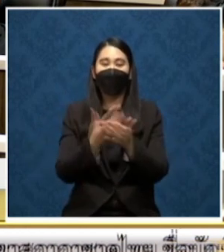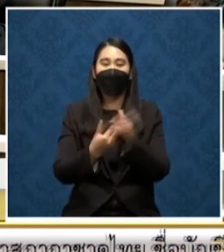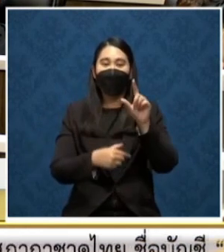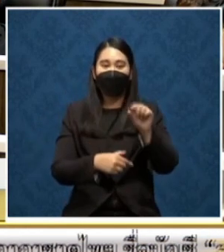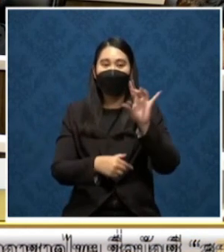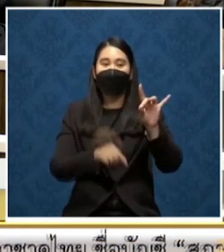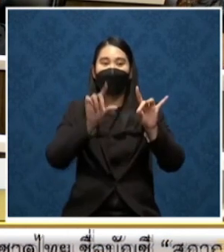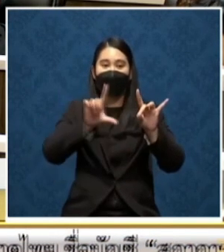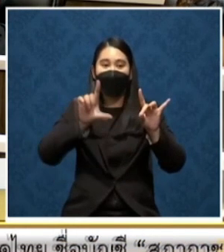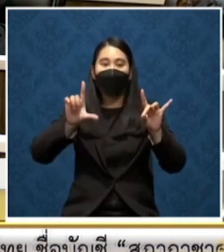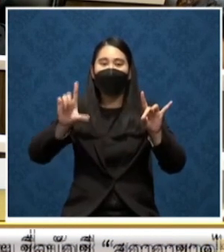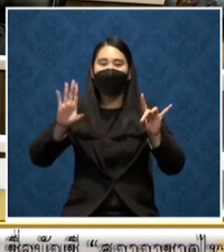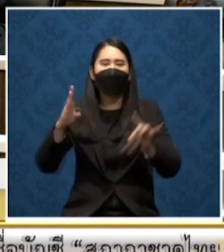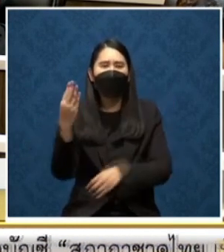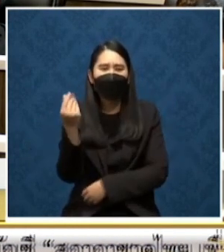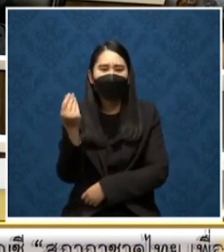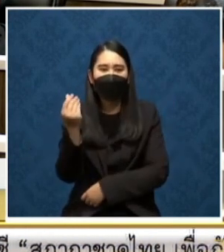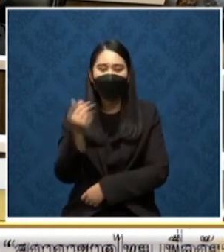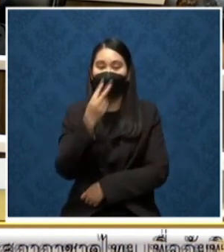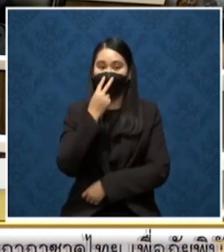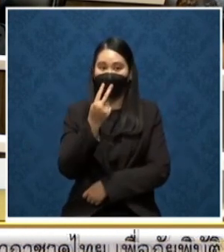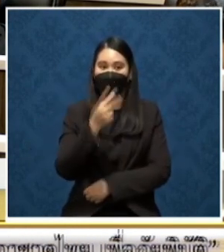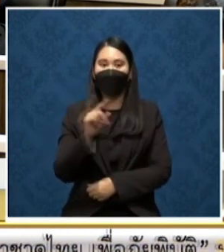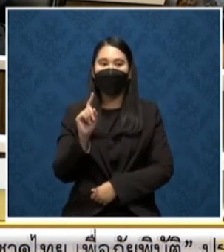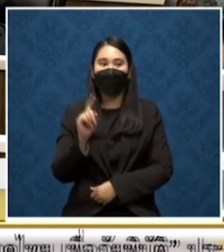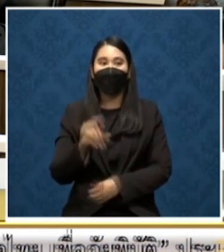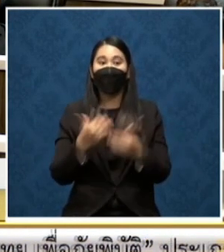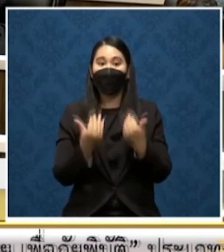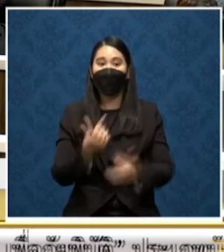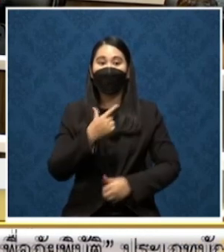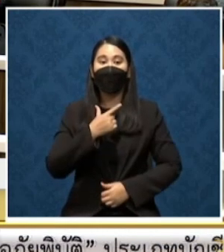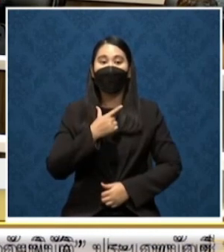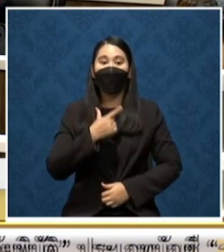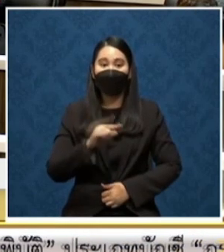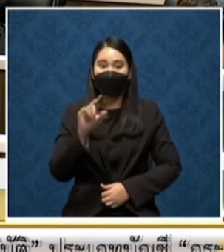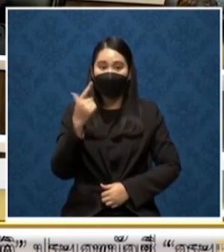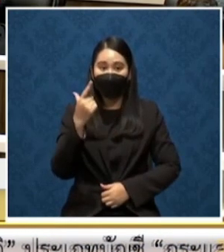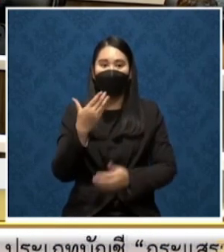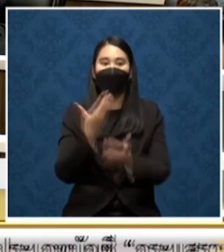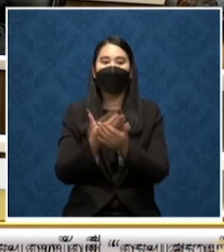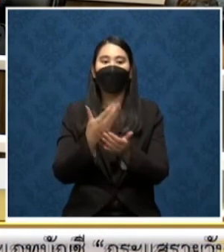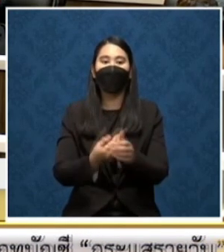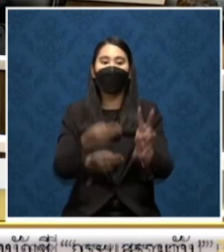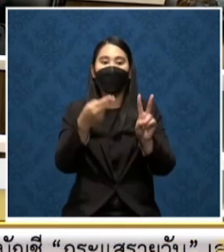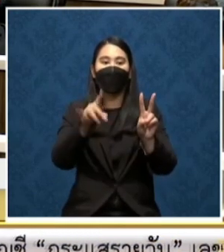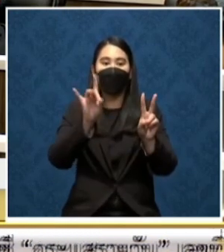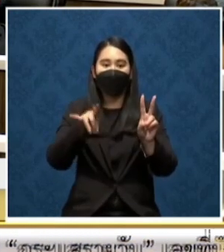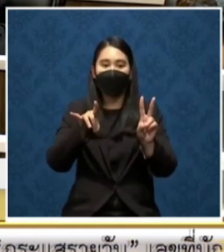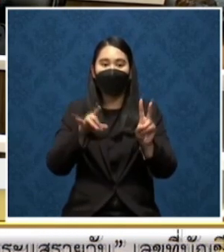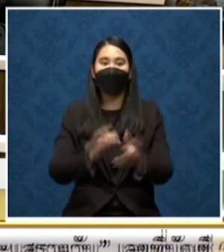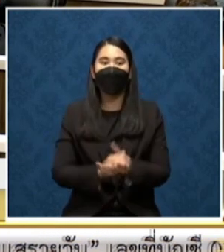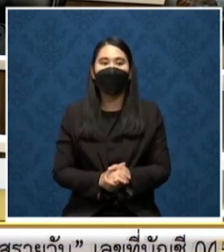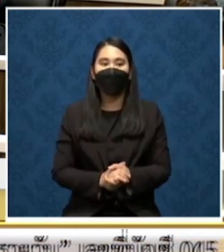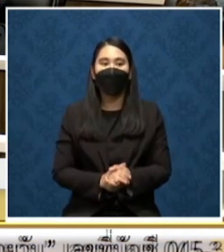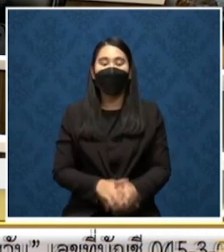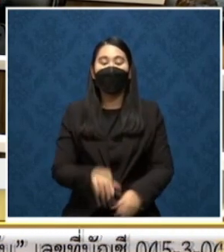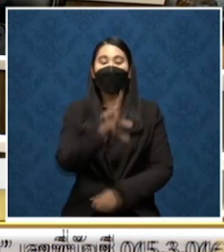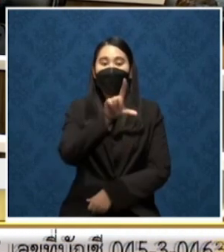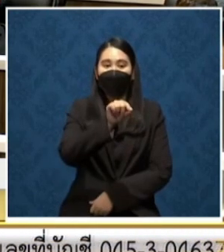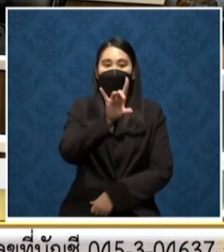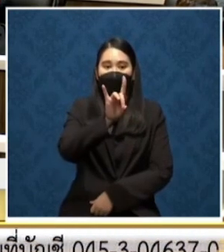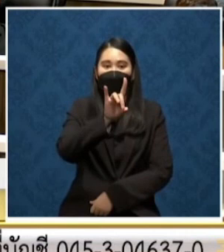กว่าไปเคลียร์กับทางด้านบิ๊กก้องพลตำรวจโทจิรภพไม่ได้คุณชูวิทย์บอกว่าจุดจบเนี่ยนะครับใกล้มาถึงแล้ว